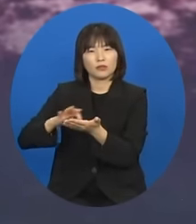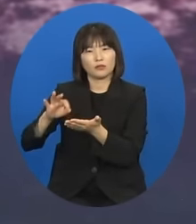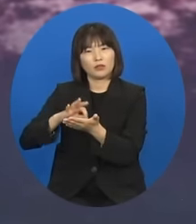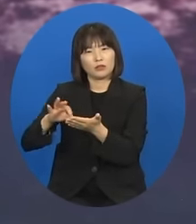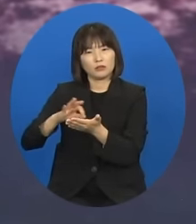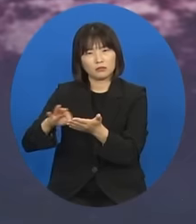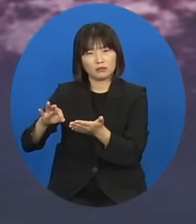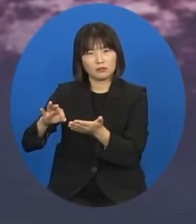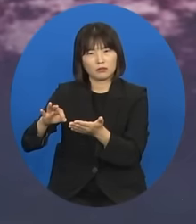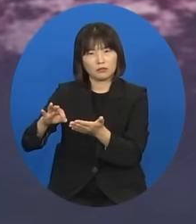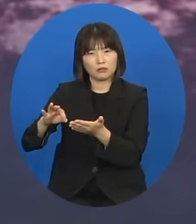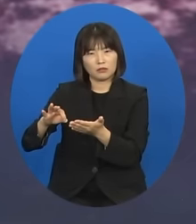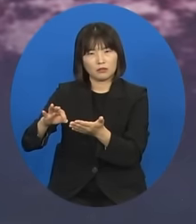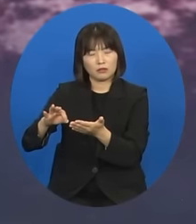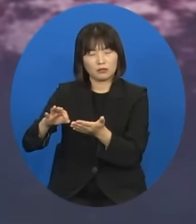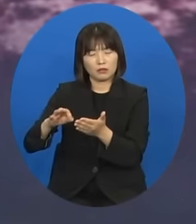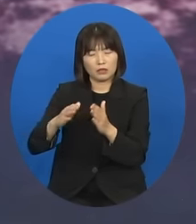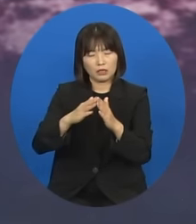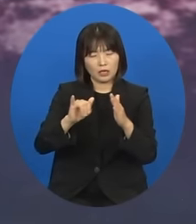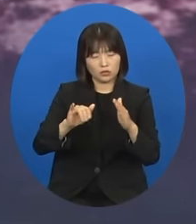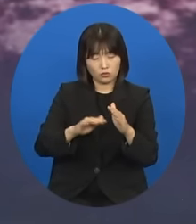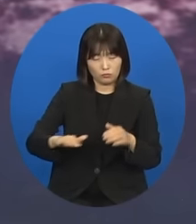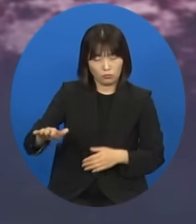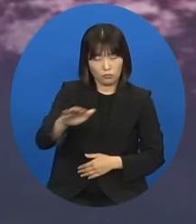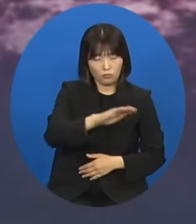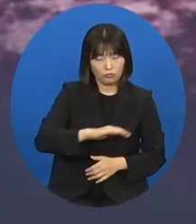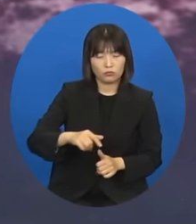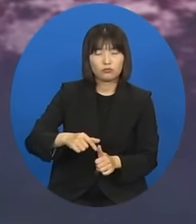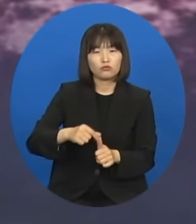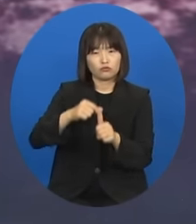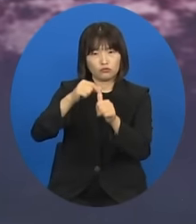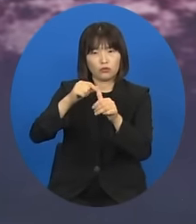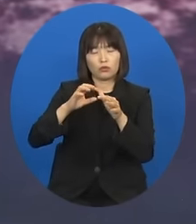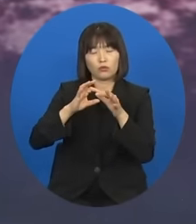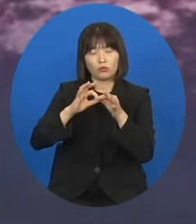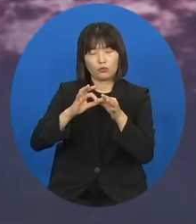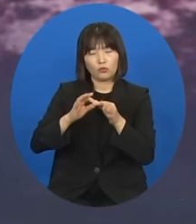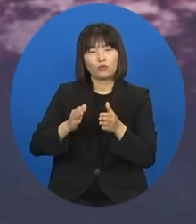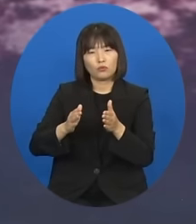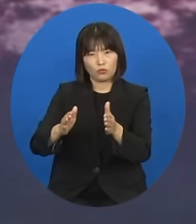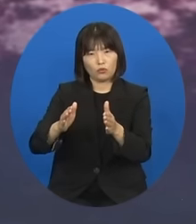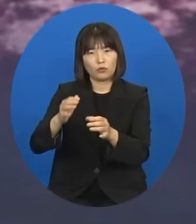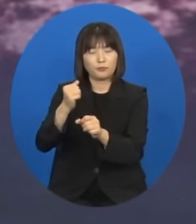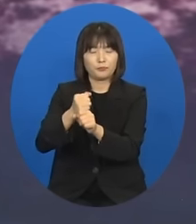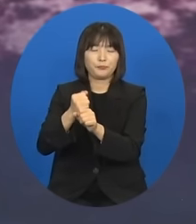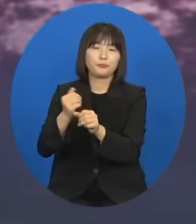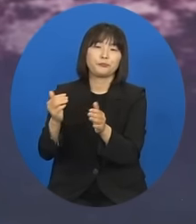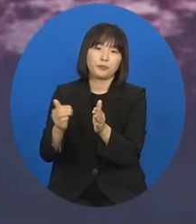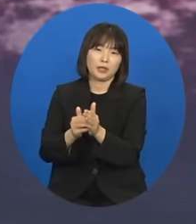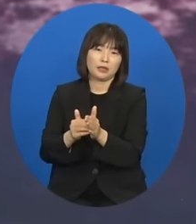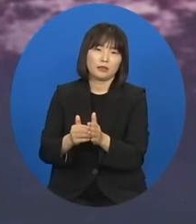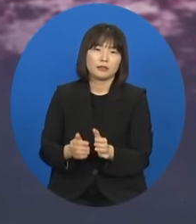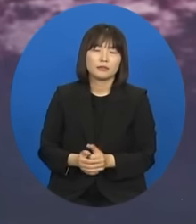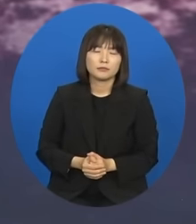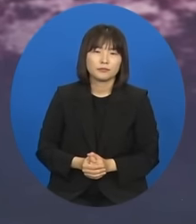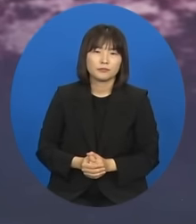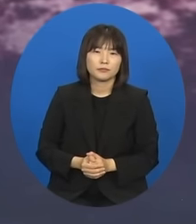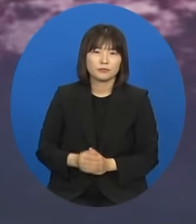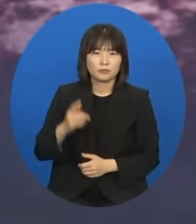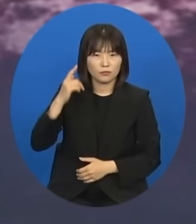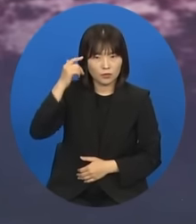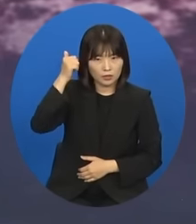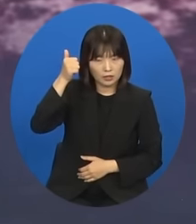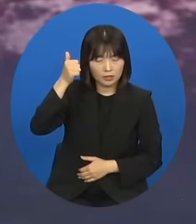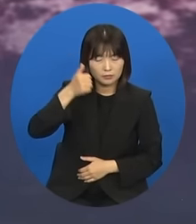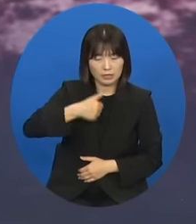을서 가족들을 구원하는 통로로 삼으셨다 것처럼 말이죠 목회자의 그